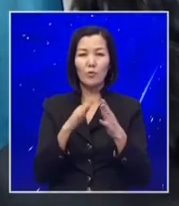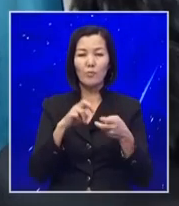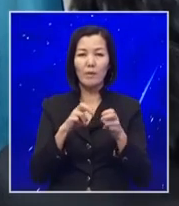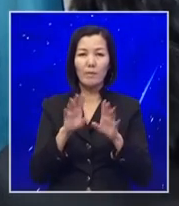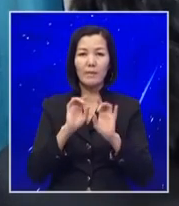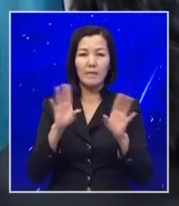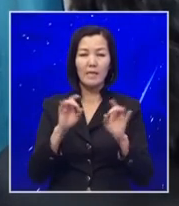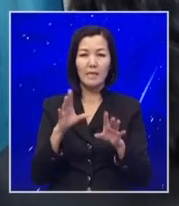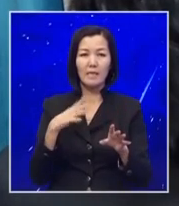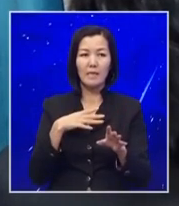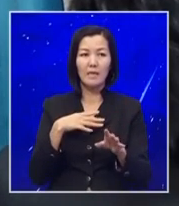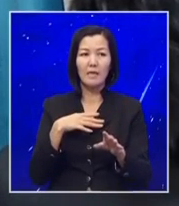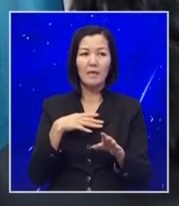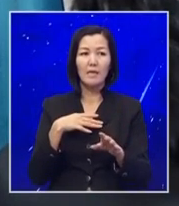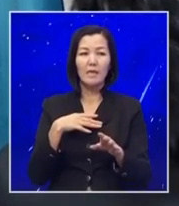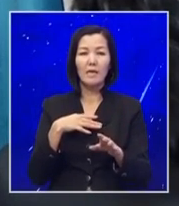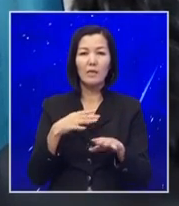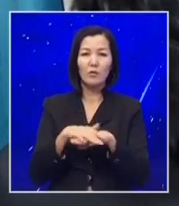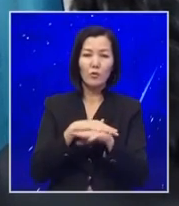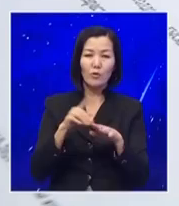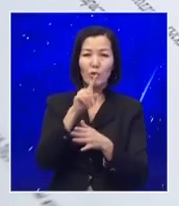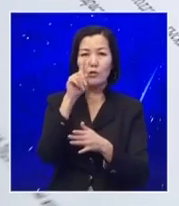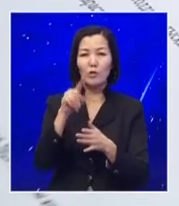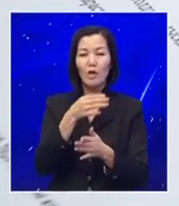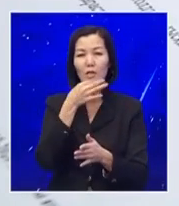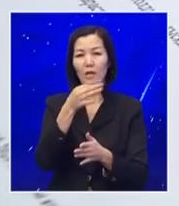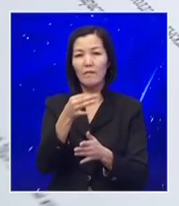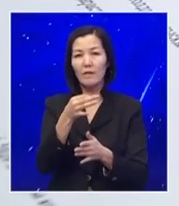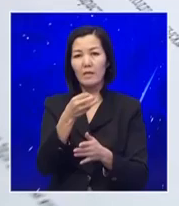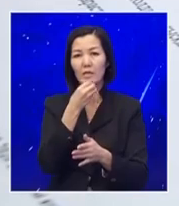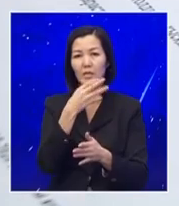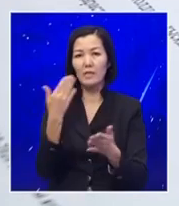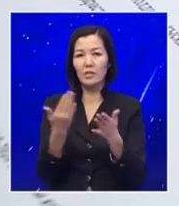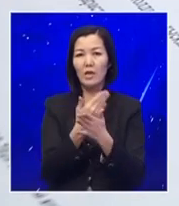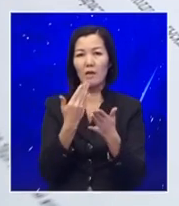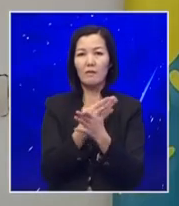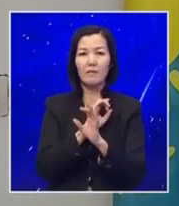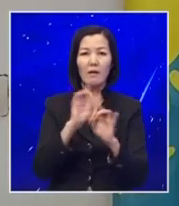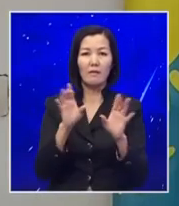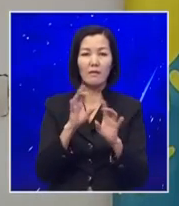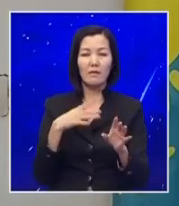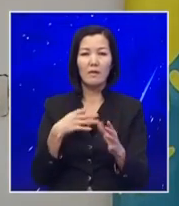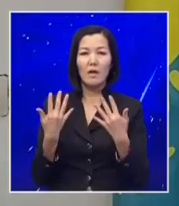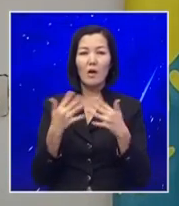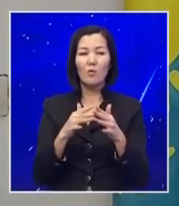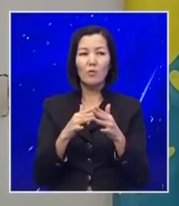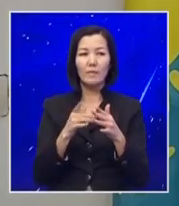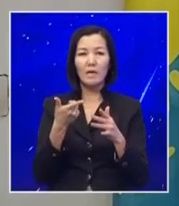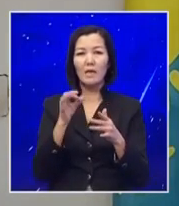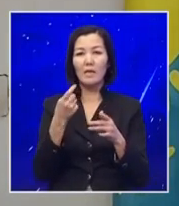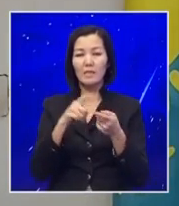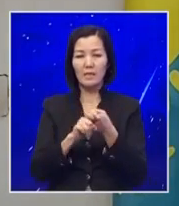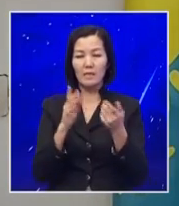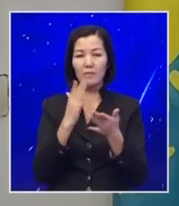көтерілді. Қабыл Сәдуақасұлы жиында тұрғындардың сұрағына жауап беріп, жақсы жаңалығын да жеткізді. Осы ауылымызға газ тартылып